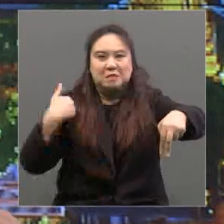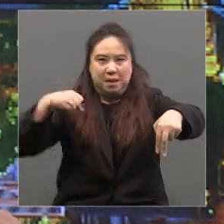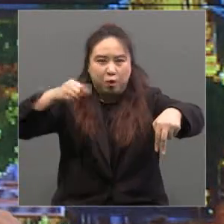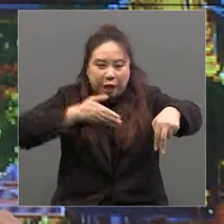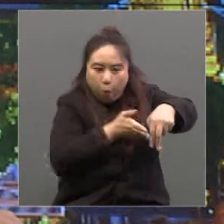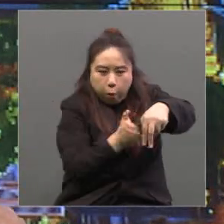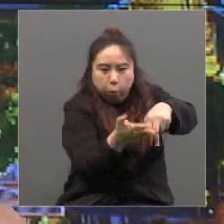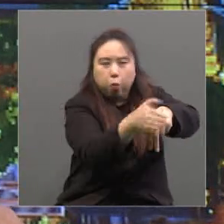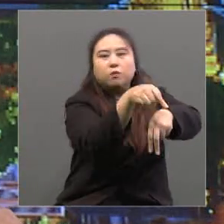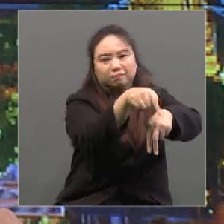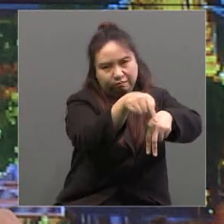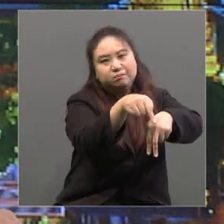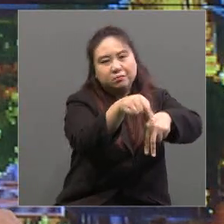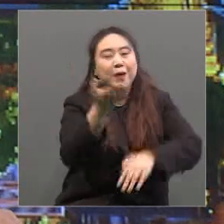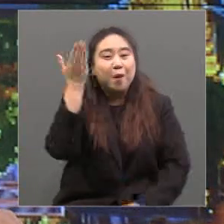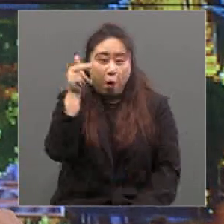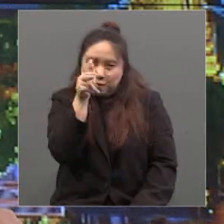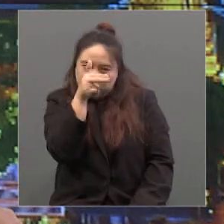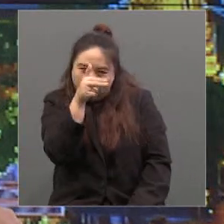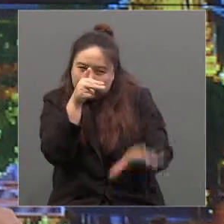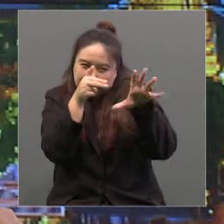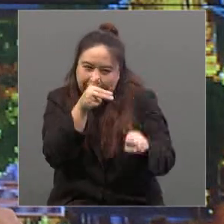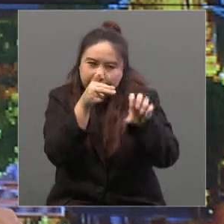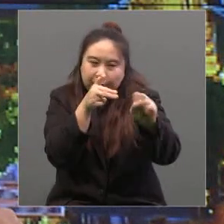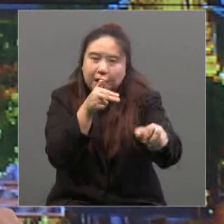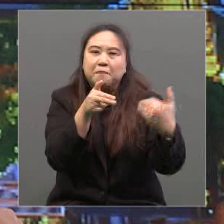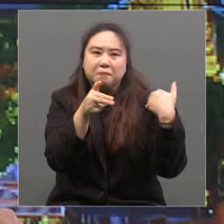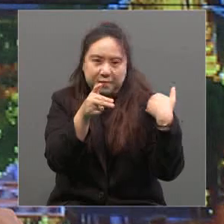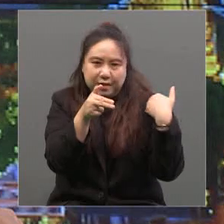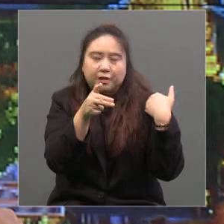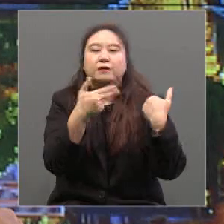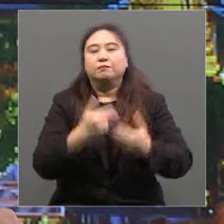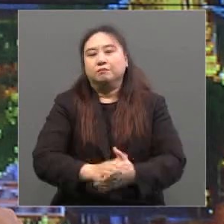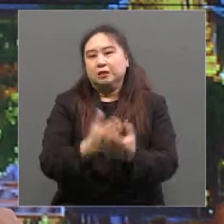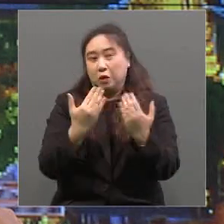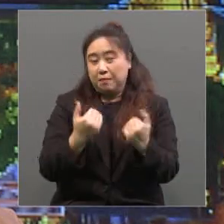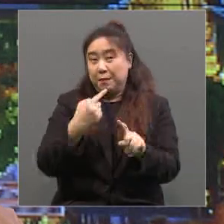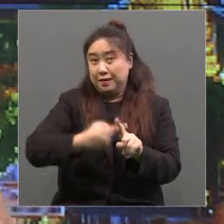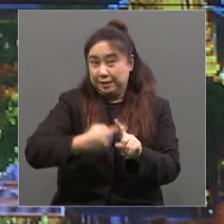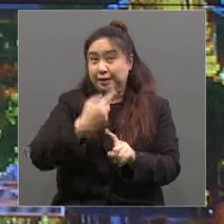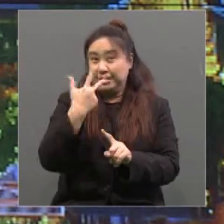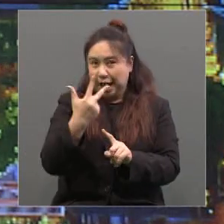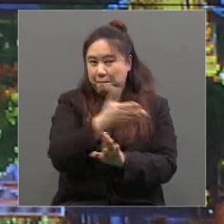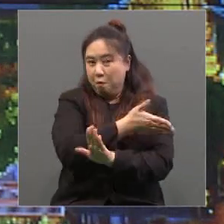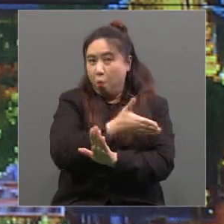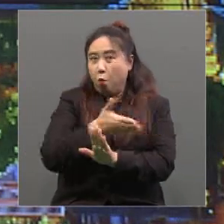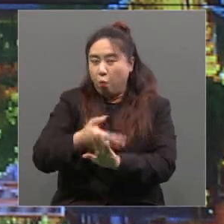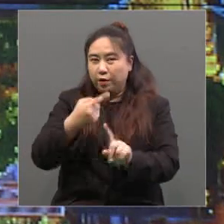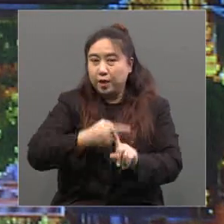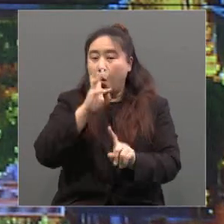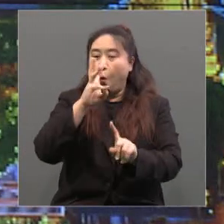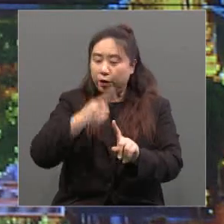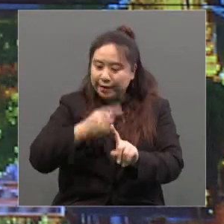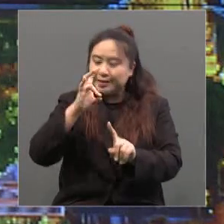วงจรปิดโดยใช้ระบบ AIเข้ามาตรวจจับและกวดขันวินัยจราจรนะครับโดยเกือบ 3เดือนที่ผ่านมาก็คือช่วงมิถุนายน